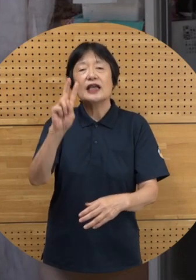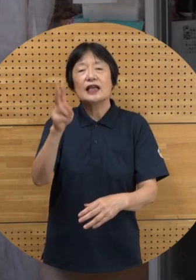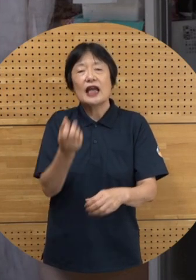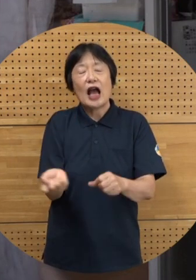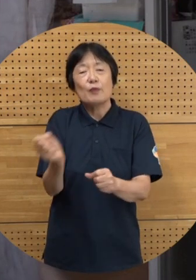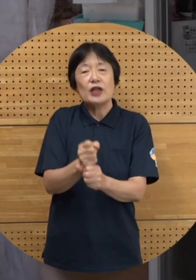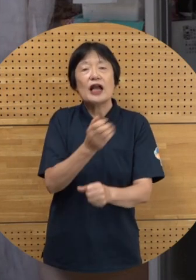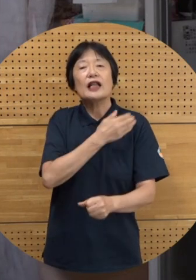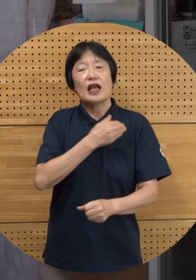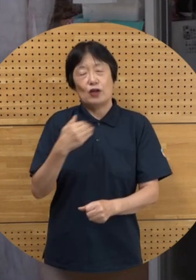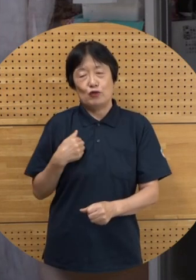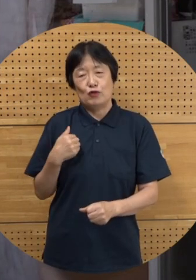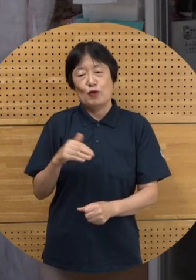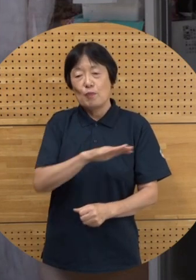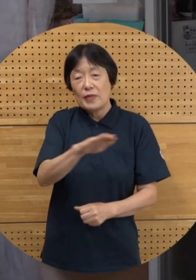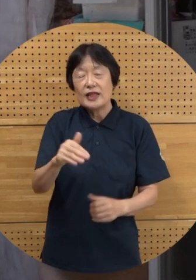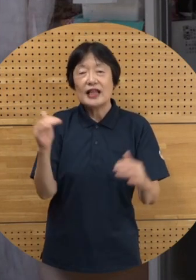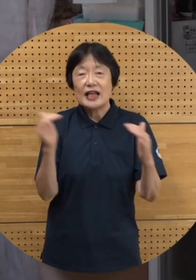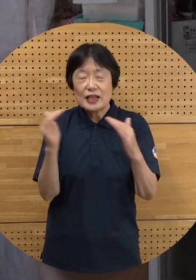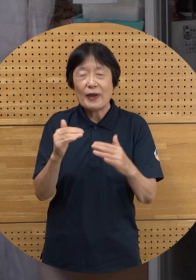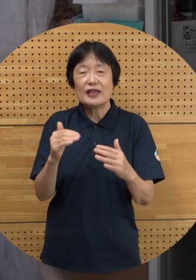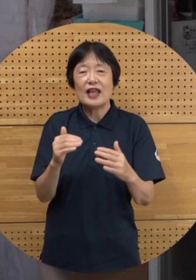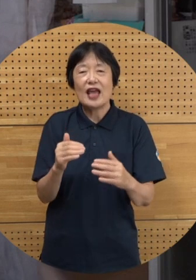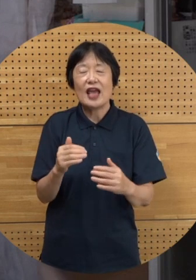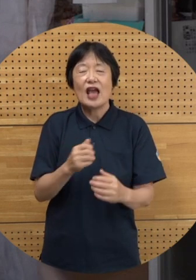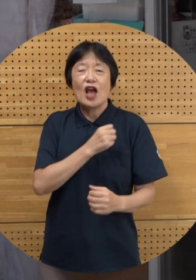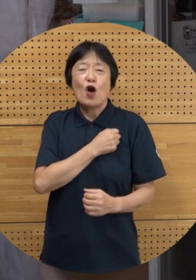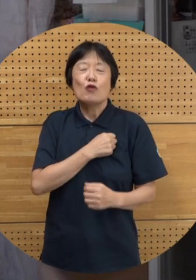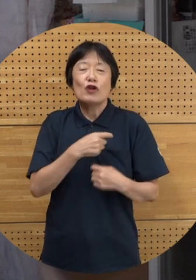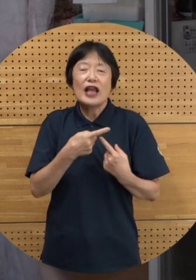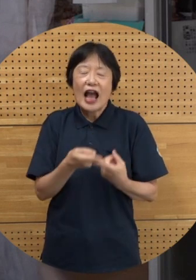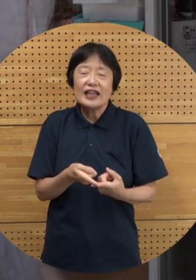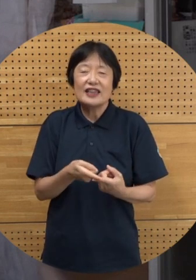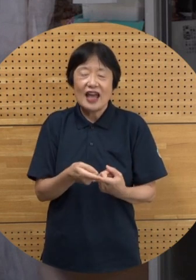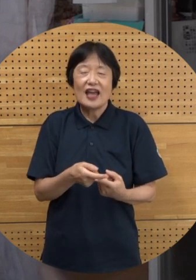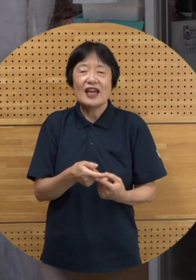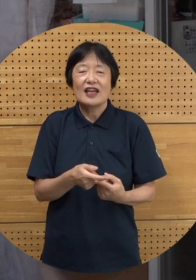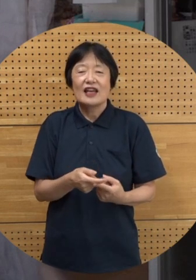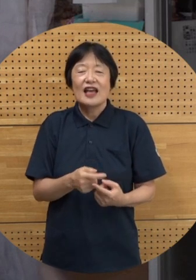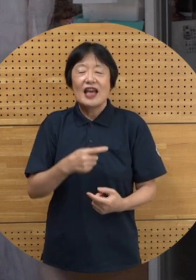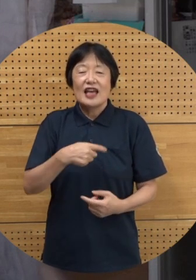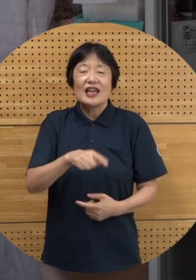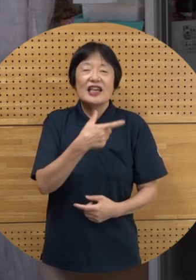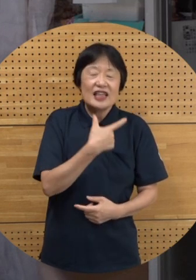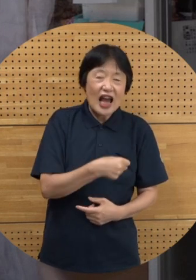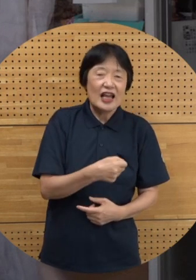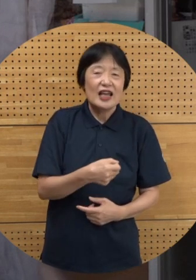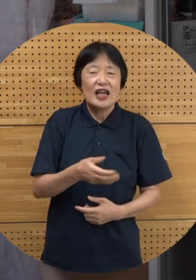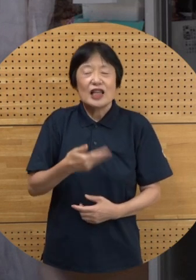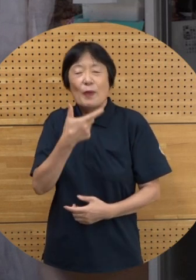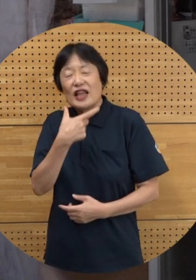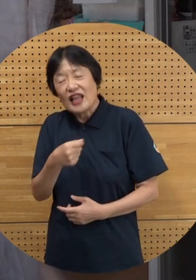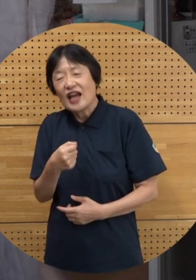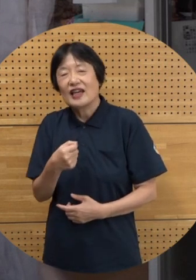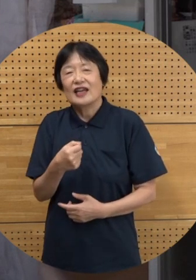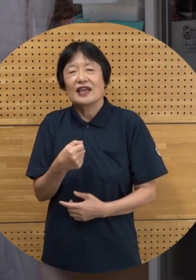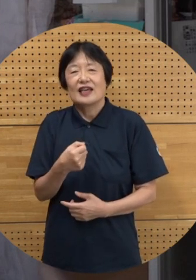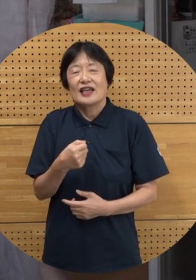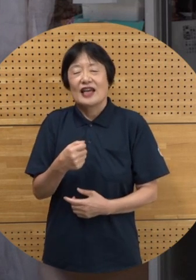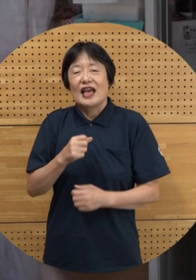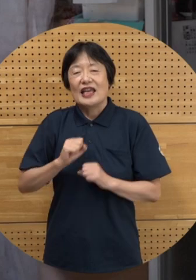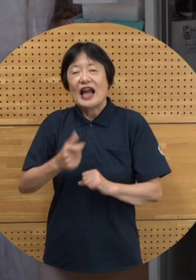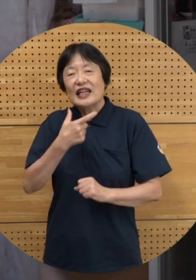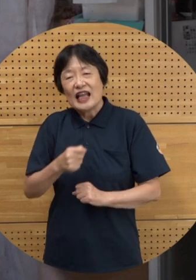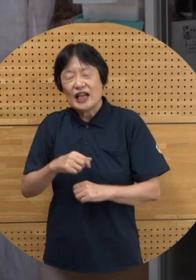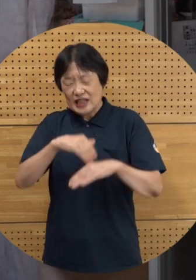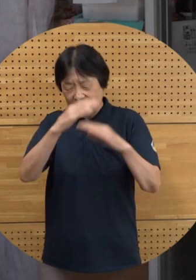なで喋って食べて出してお風呂に入ってっていう、で行きたいところに行って食べたいものを食べてやりたいことを